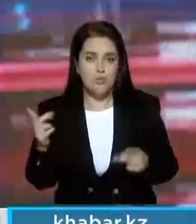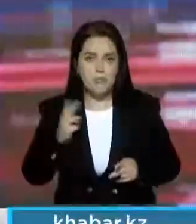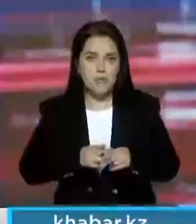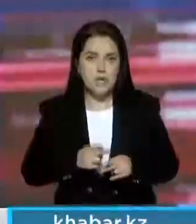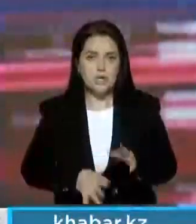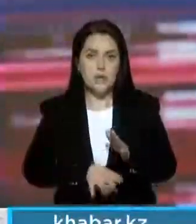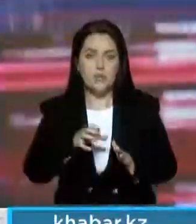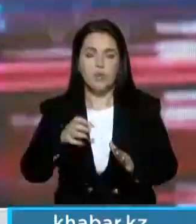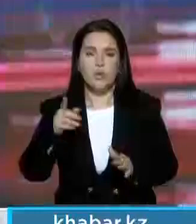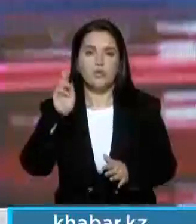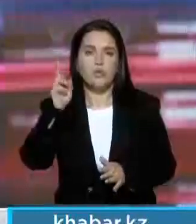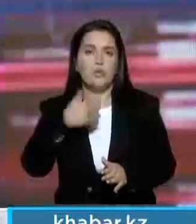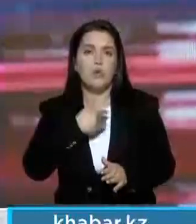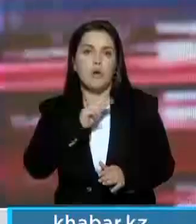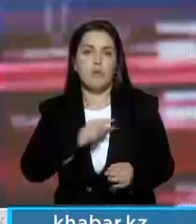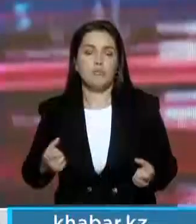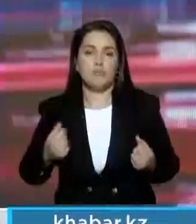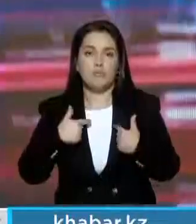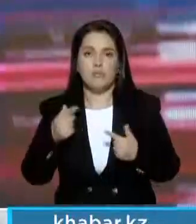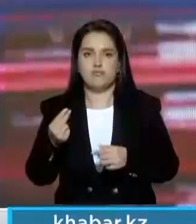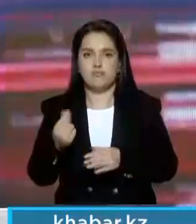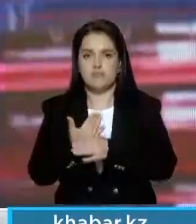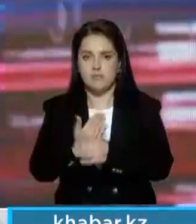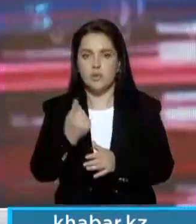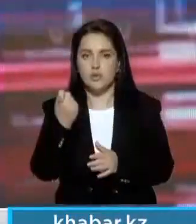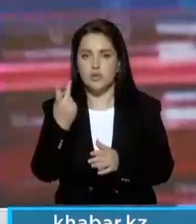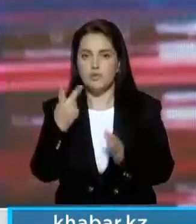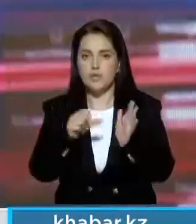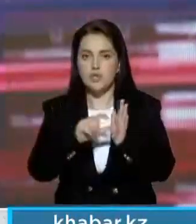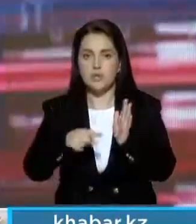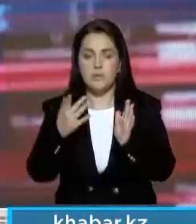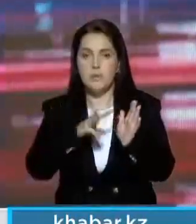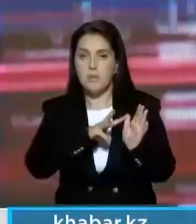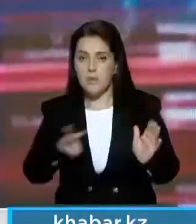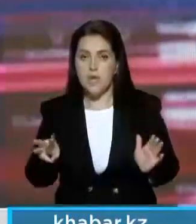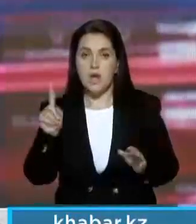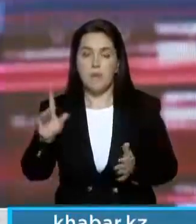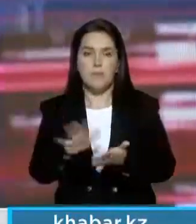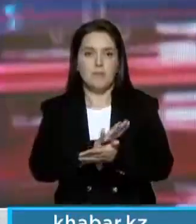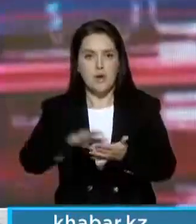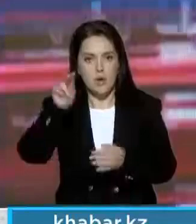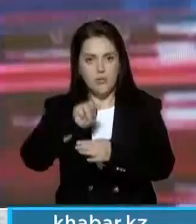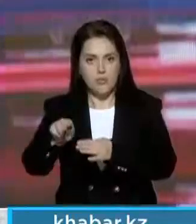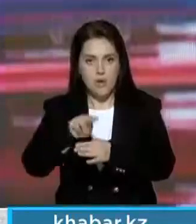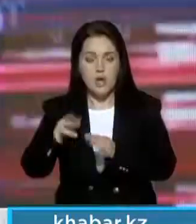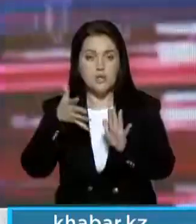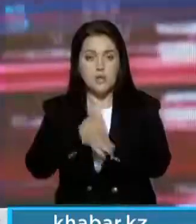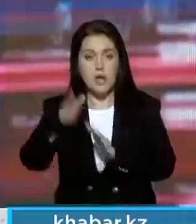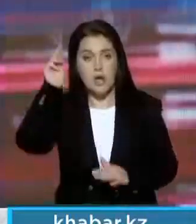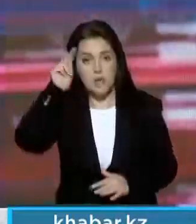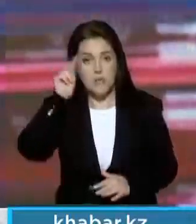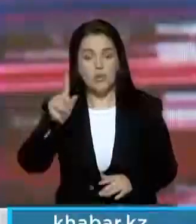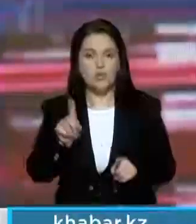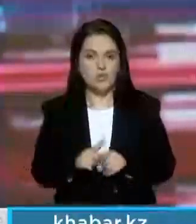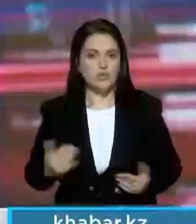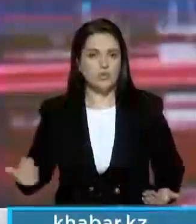вложить в будущих специалистов 126,5 миллионов тенге. Образовательный грант покроет затраты не только на обучение студентов, но и на